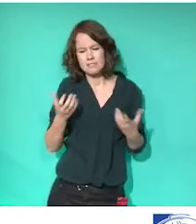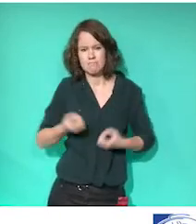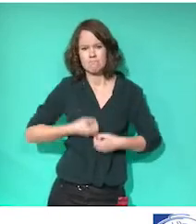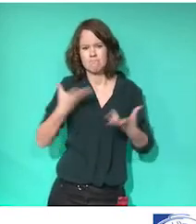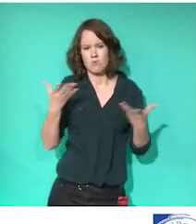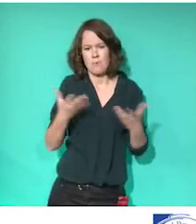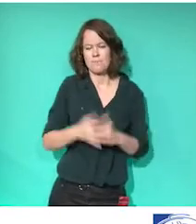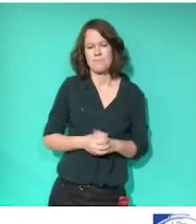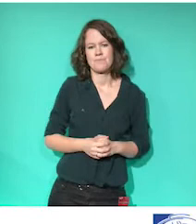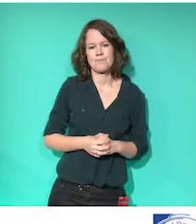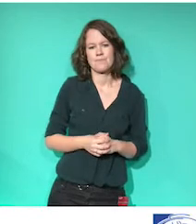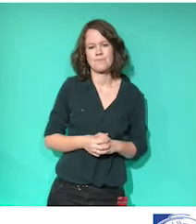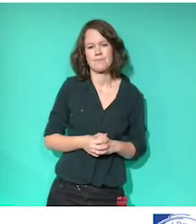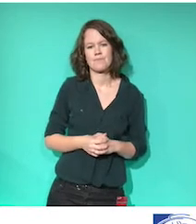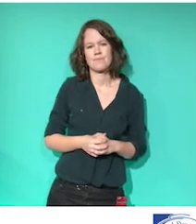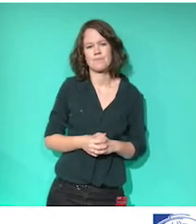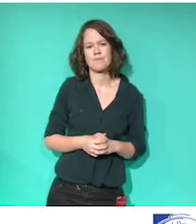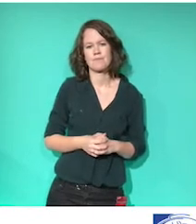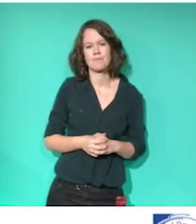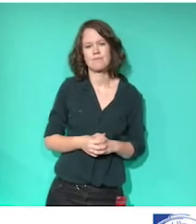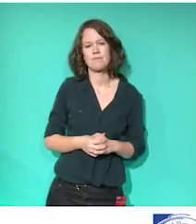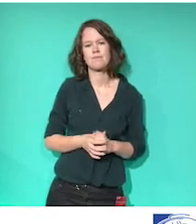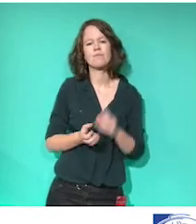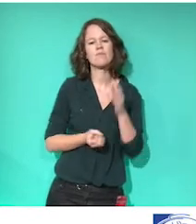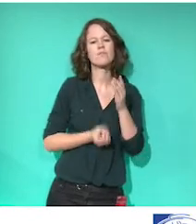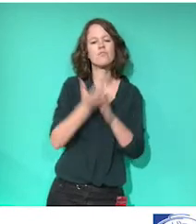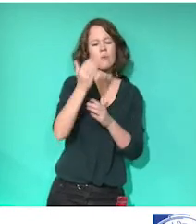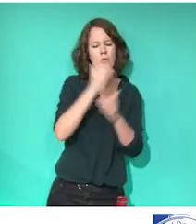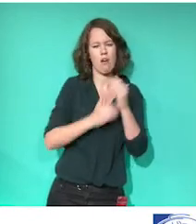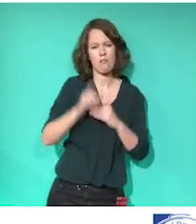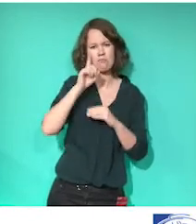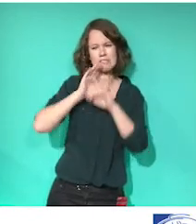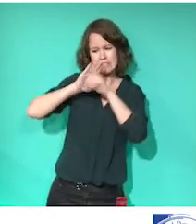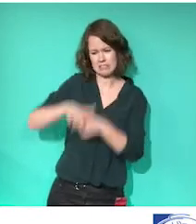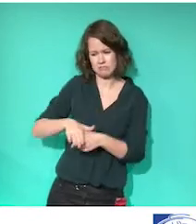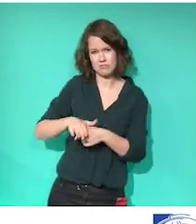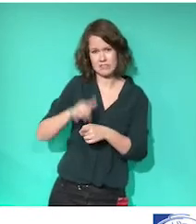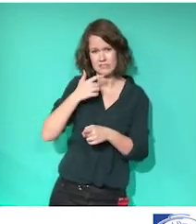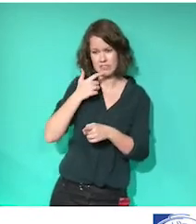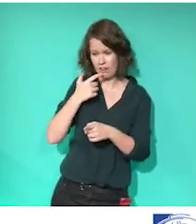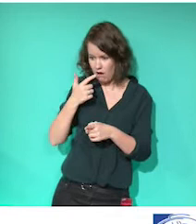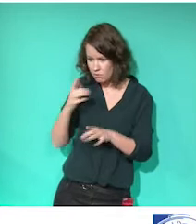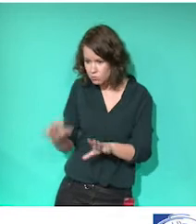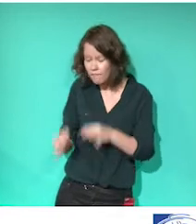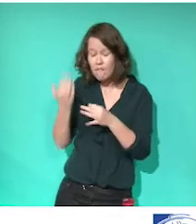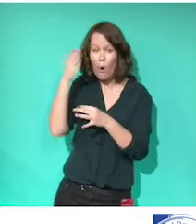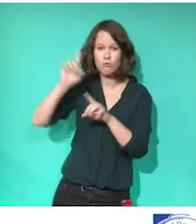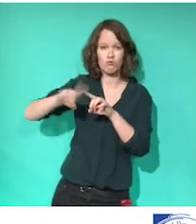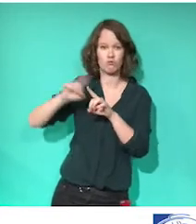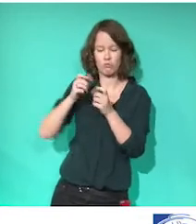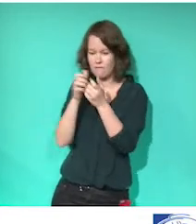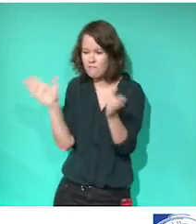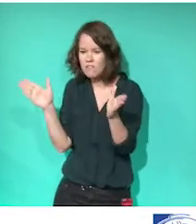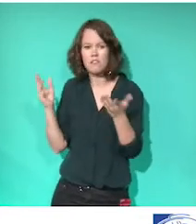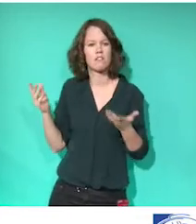avec ce plan sexisme, nous avons encore ouvert des chantiers nouveaux. C'est-à-dire qu'à l'issue de ces 6 mois, en